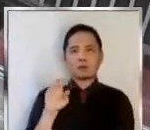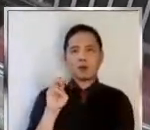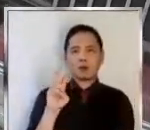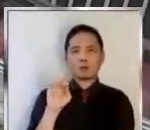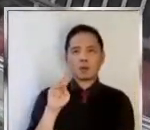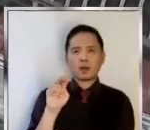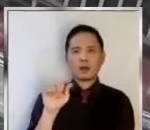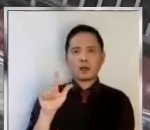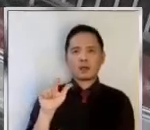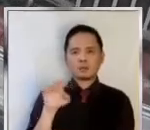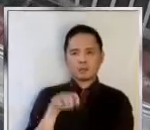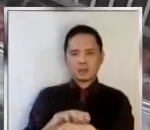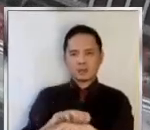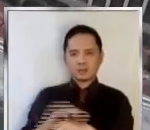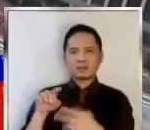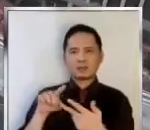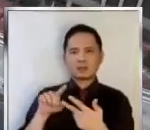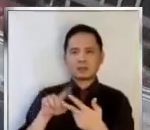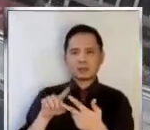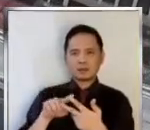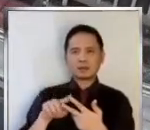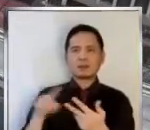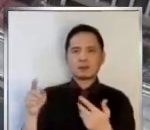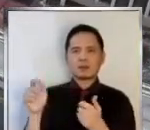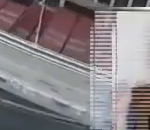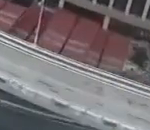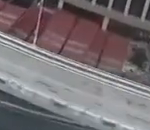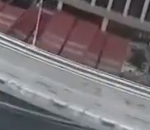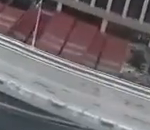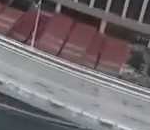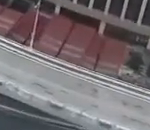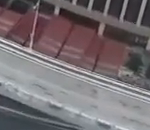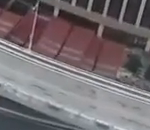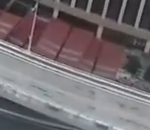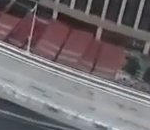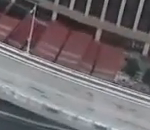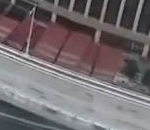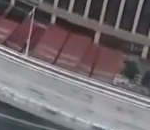papuntang Green Hills. Mark Salazar, Nakatutok, 24 Oras.